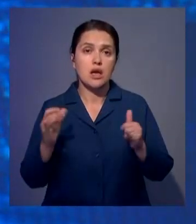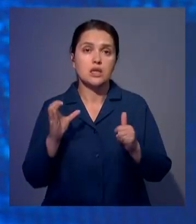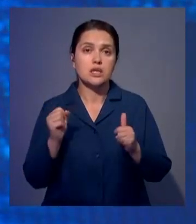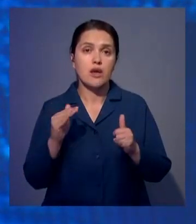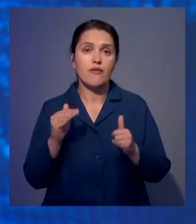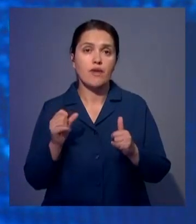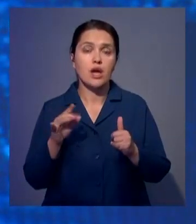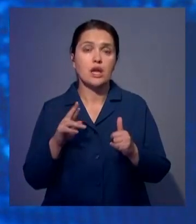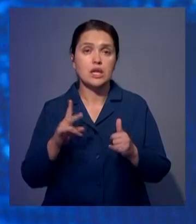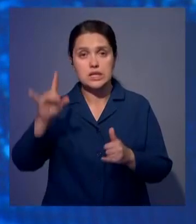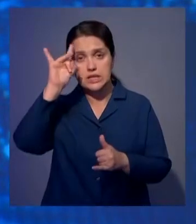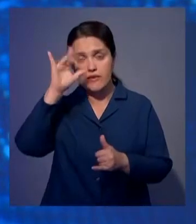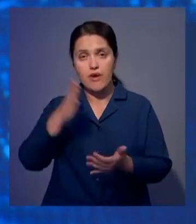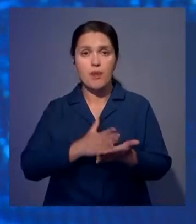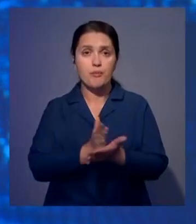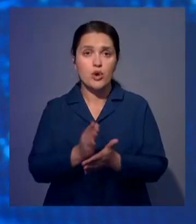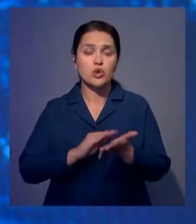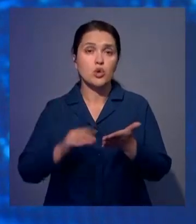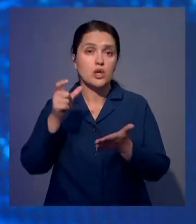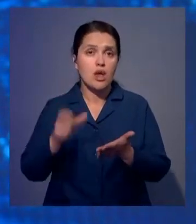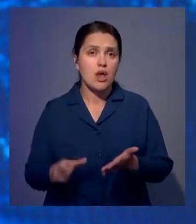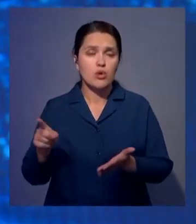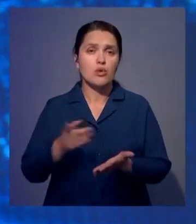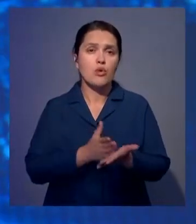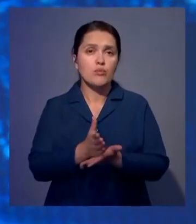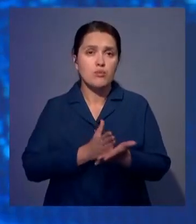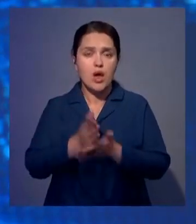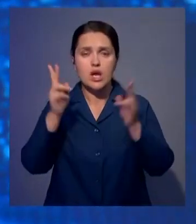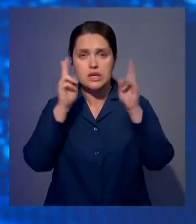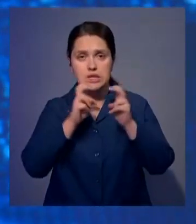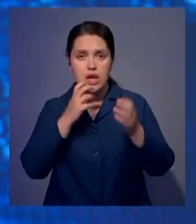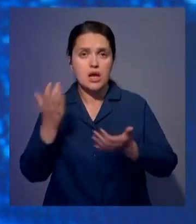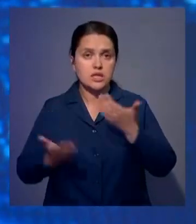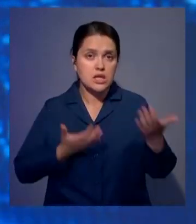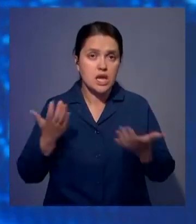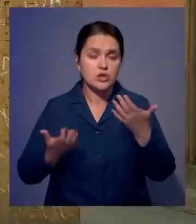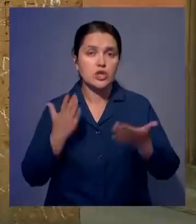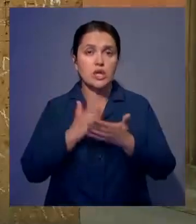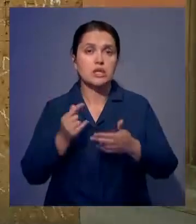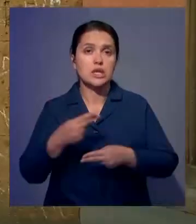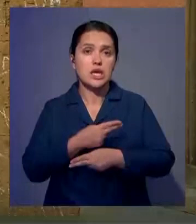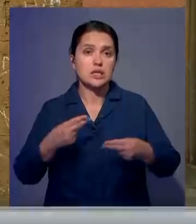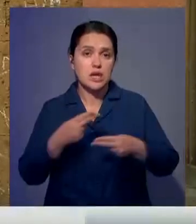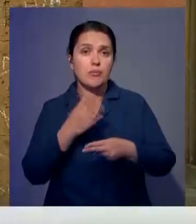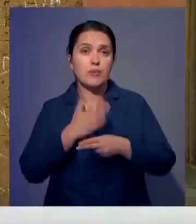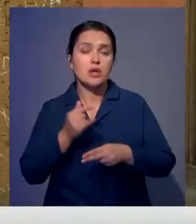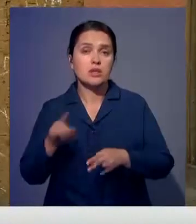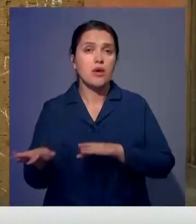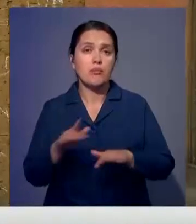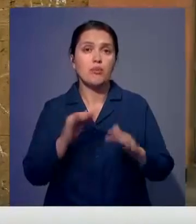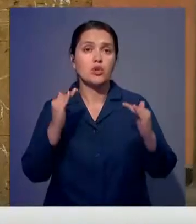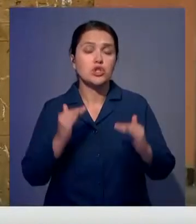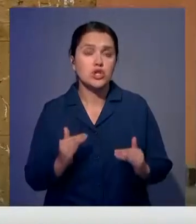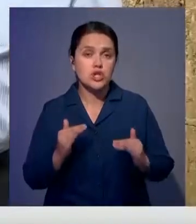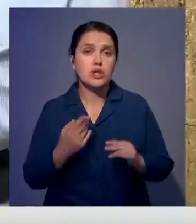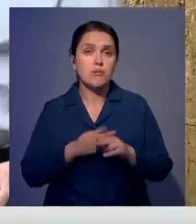Арам Сафарян. Известный политолог, журналист, много лет исследующий и продвигающий евразийскую тематику, положительно оценивает меры по снижению долговой